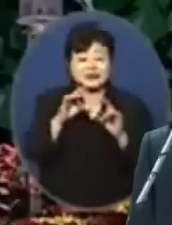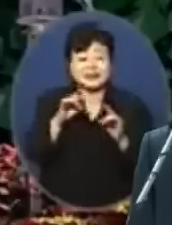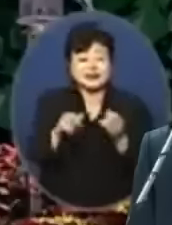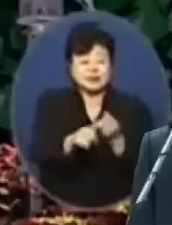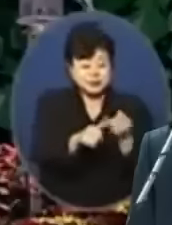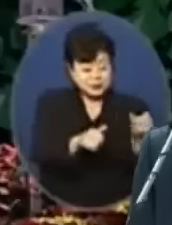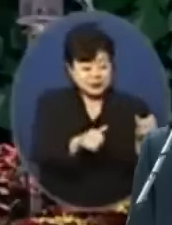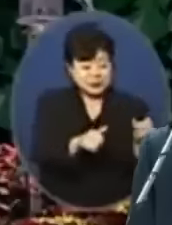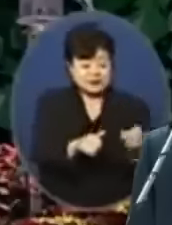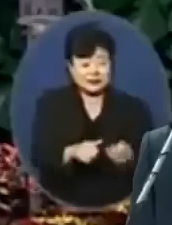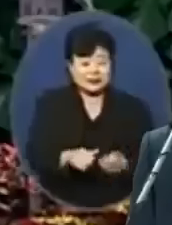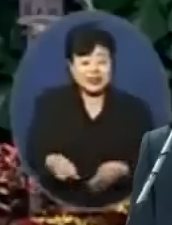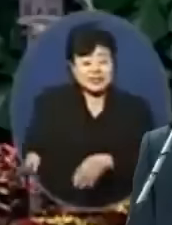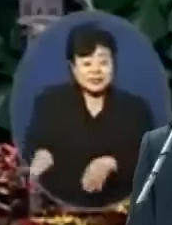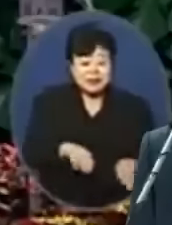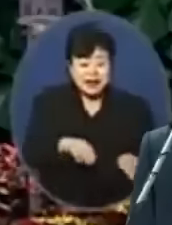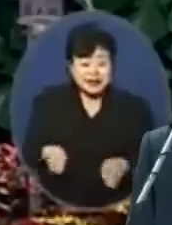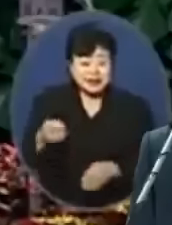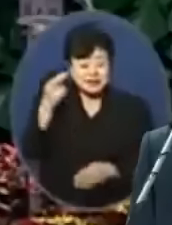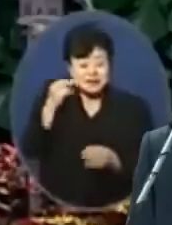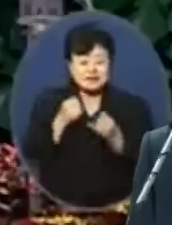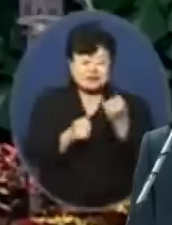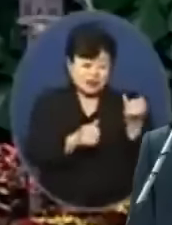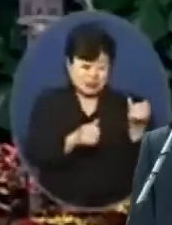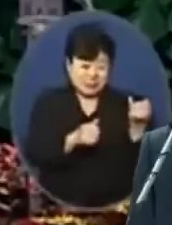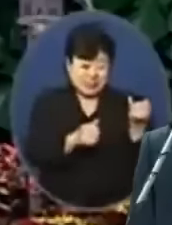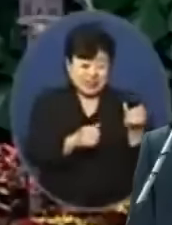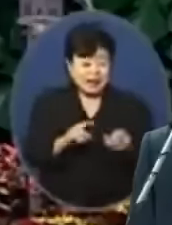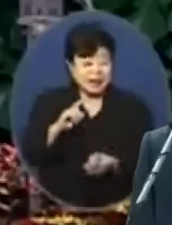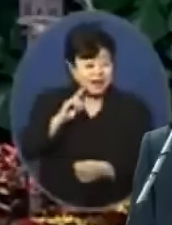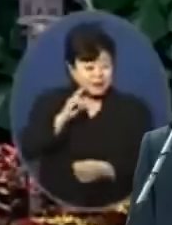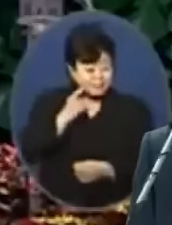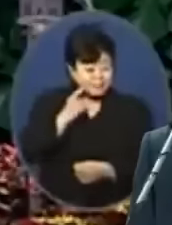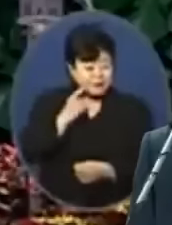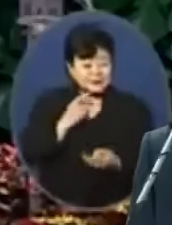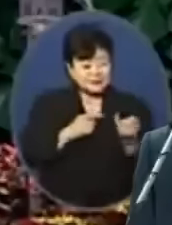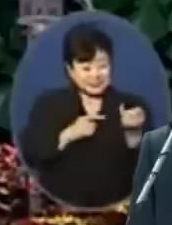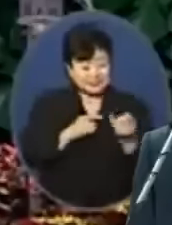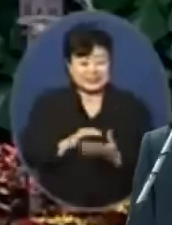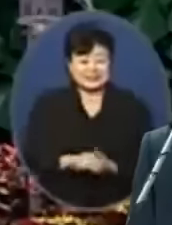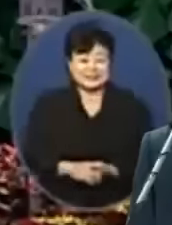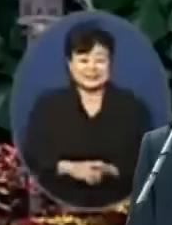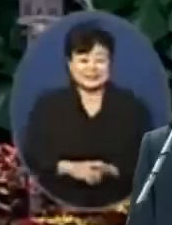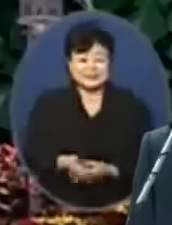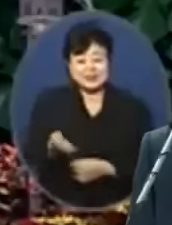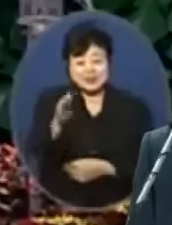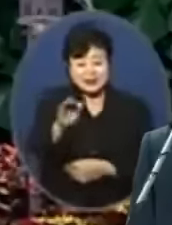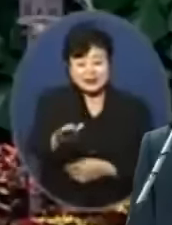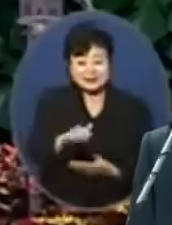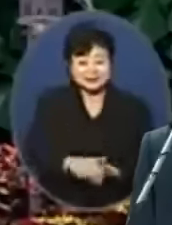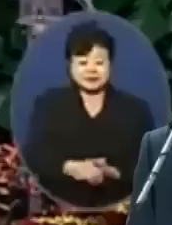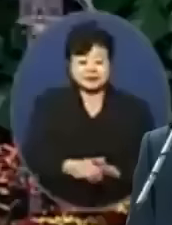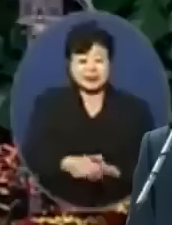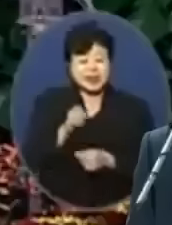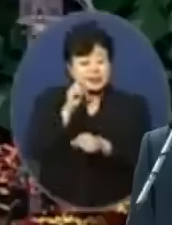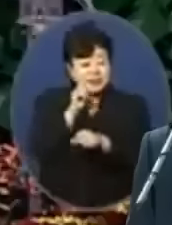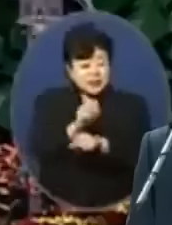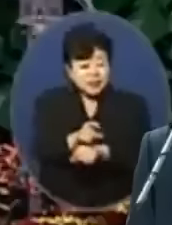부인은 스페인계 미국 여자로 굉장히 인물이 잘났습니다. 그런데